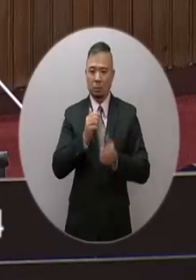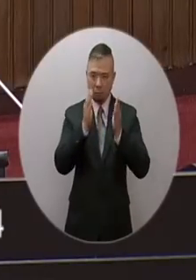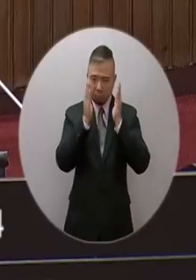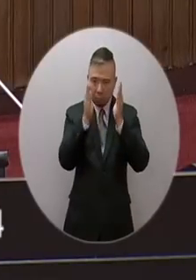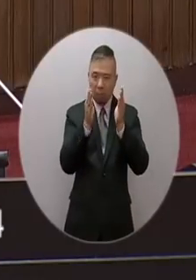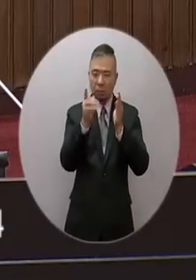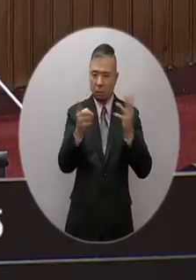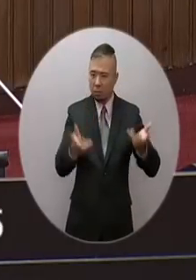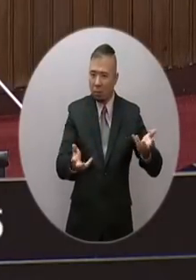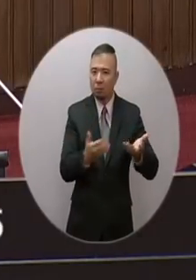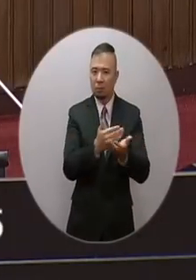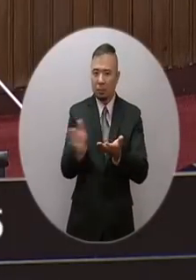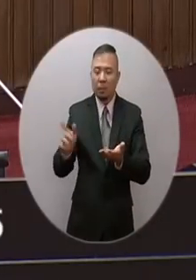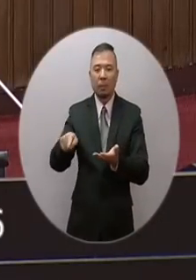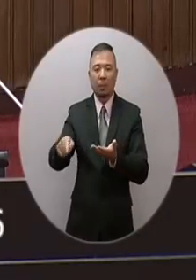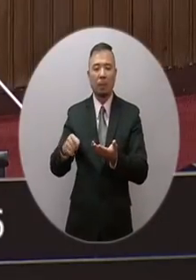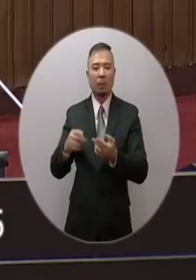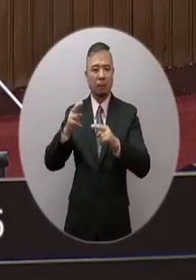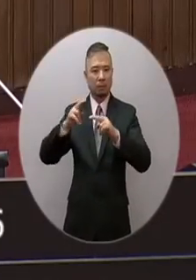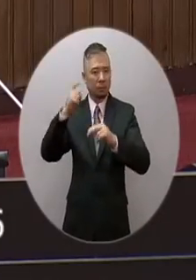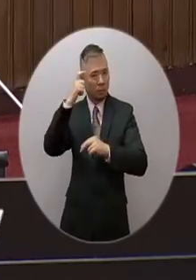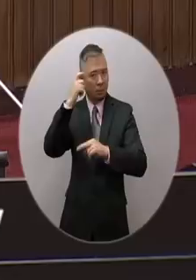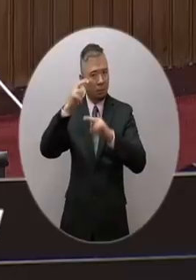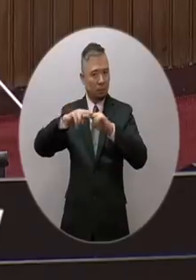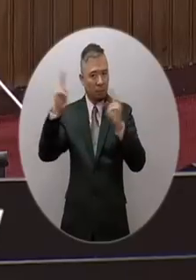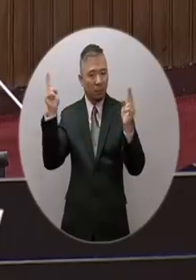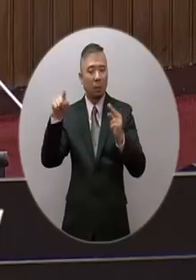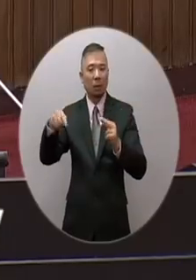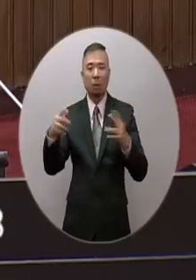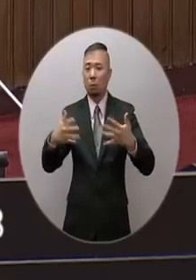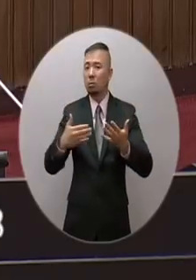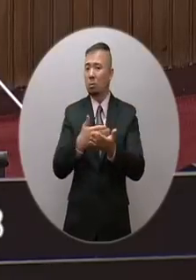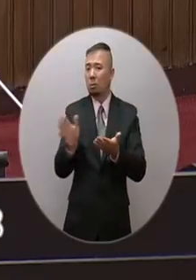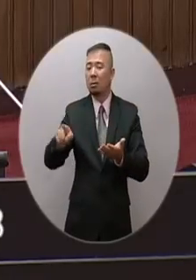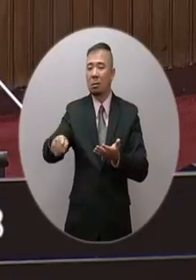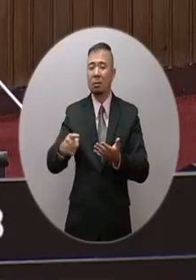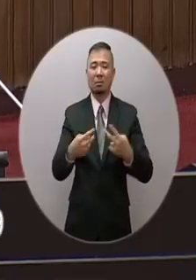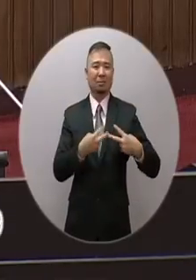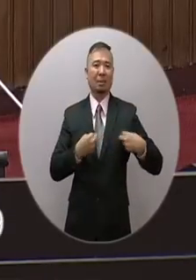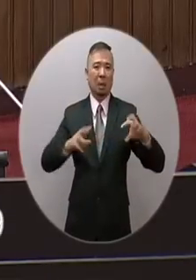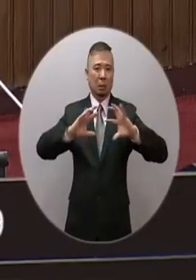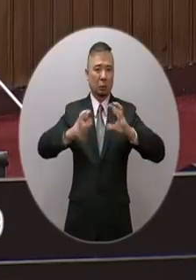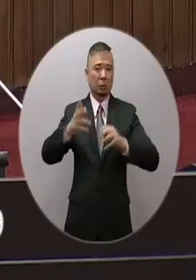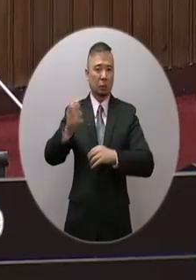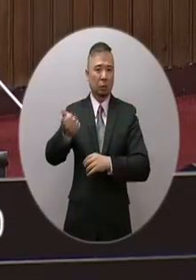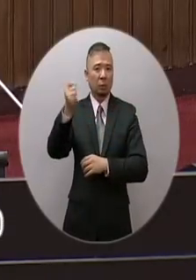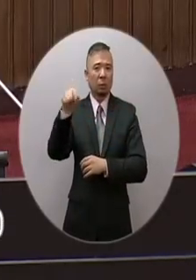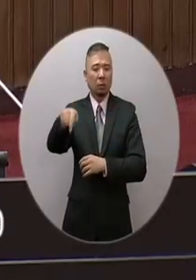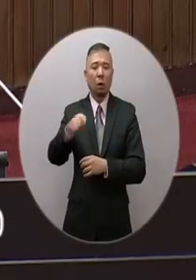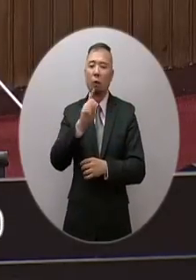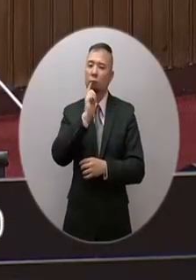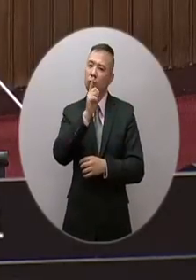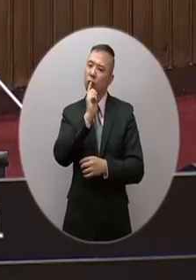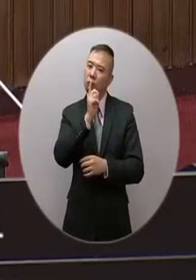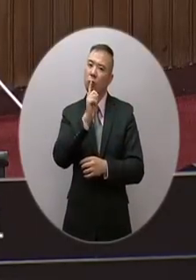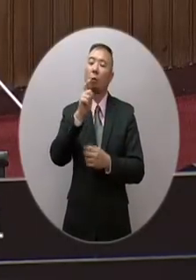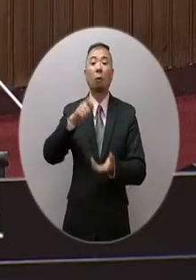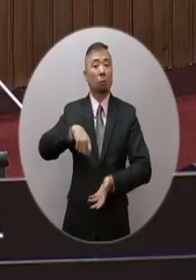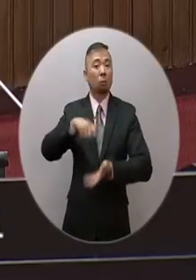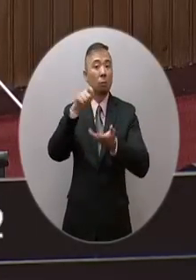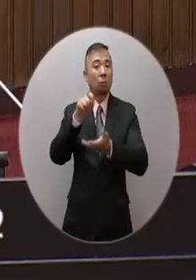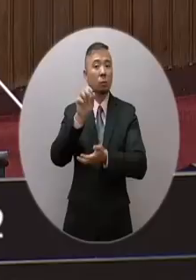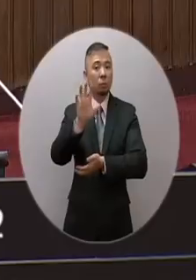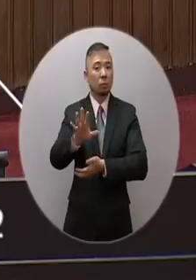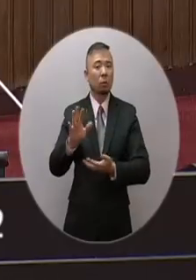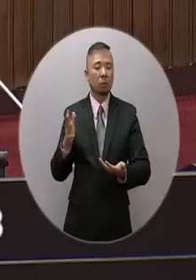解放思想，解决问题。既然蔡总统把话都说到份上来了，是